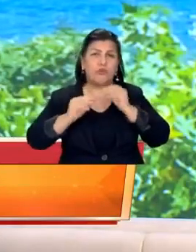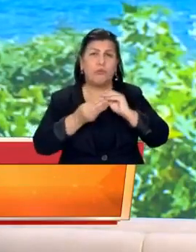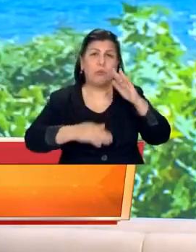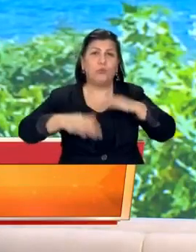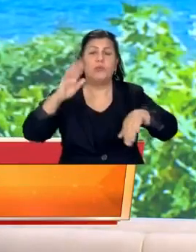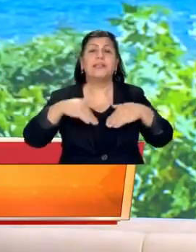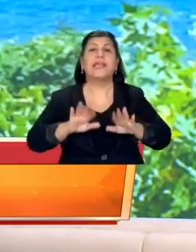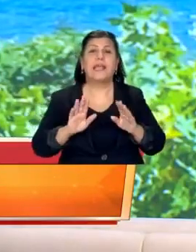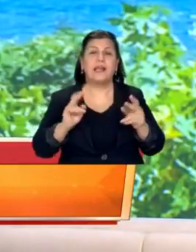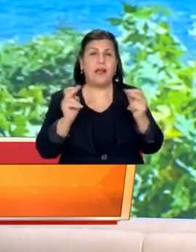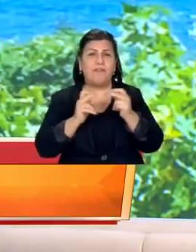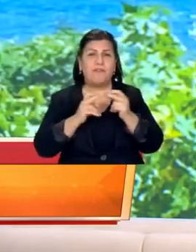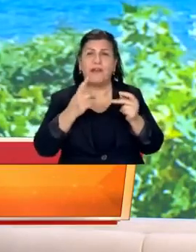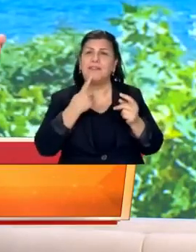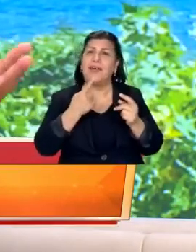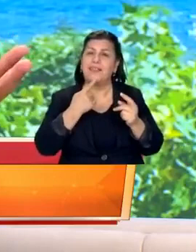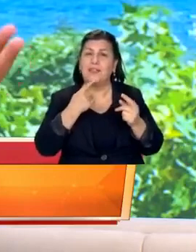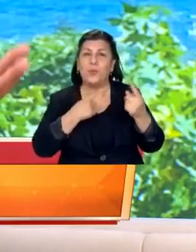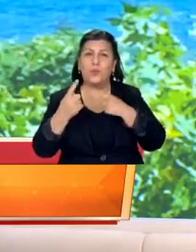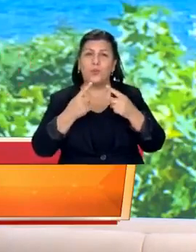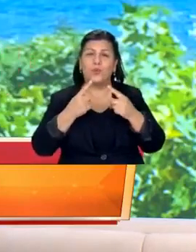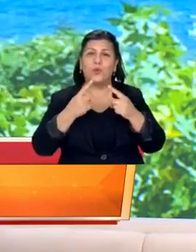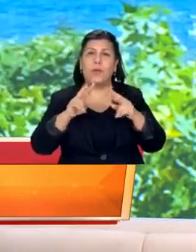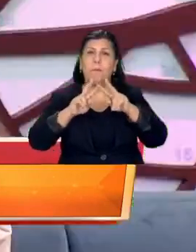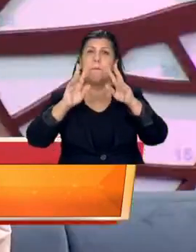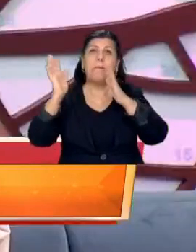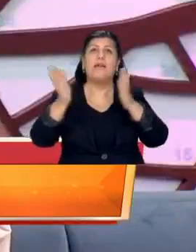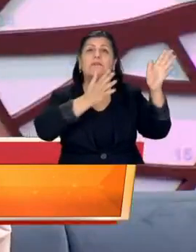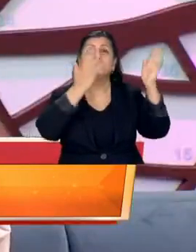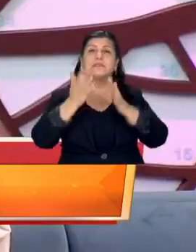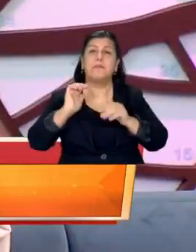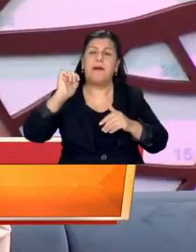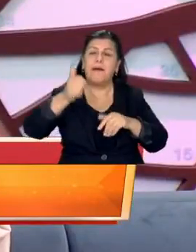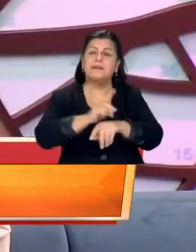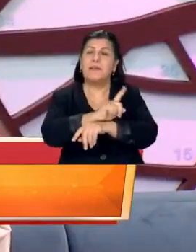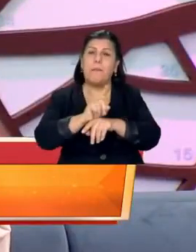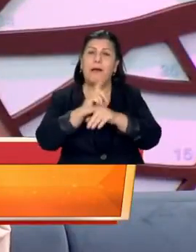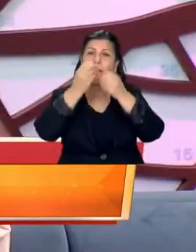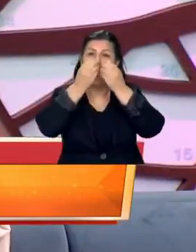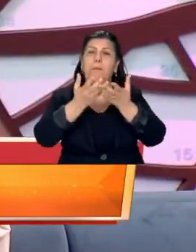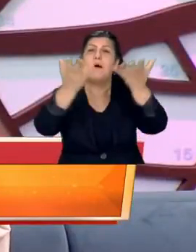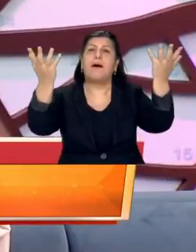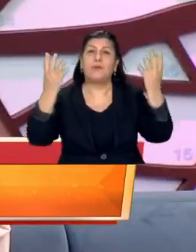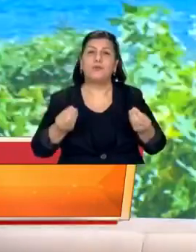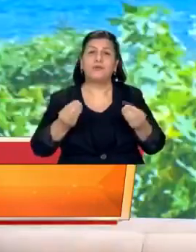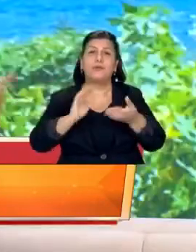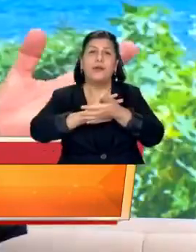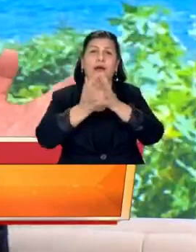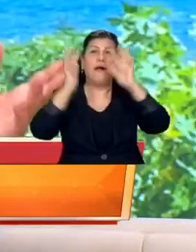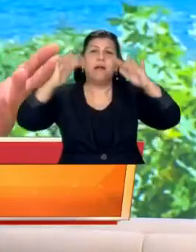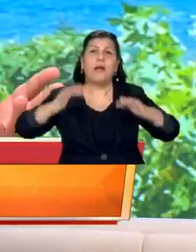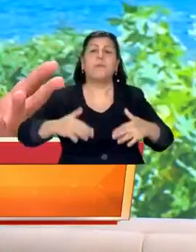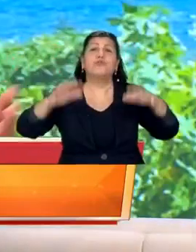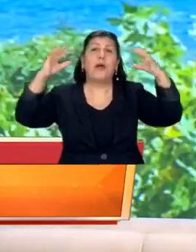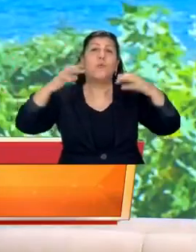Dile getirmek şöyle biz şey yapmıyoruz yani mevsim her zaman bahar olsun hiç yağmur yağmasın hiç kar yağması hiç dolu